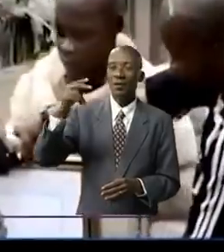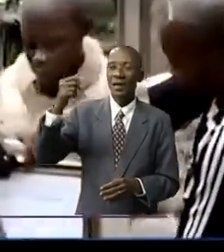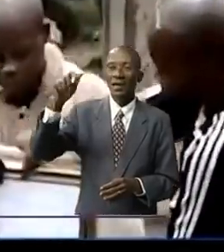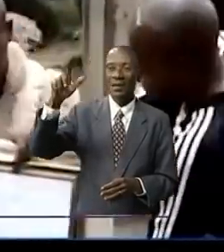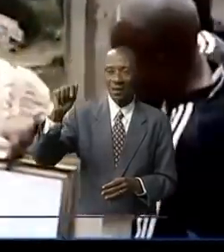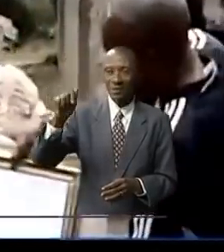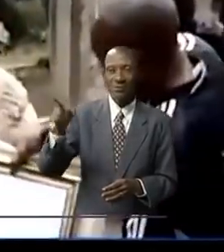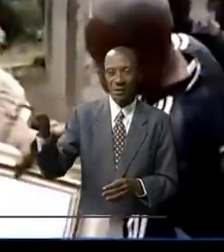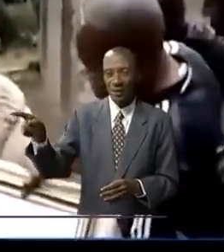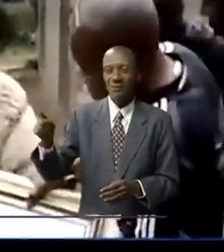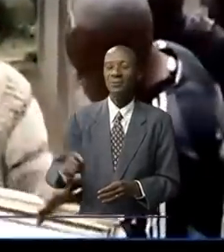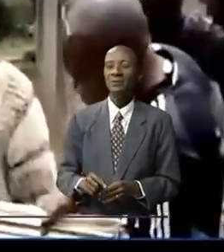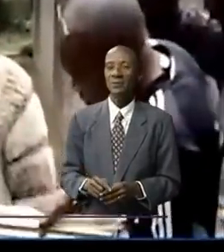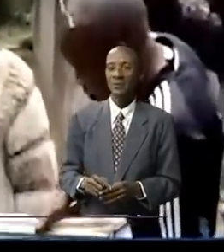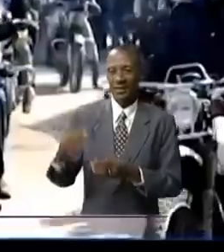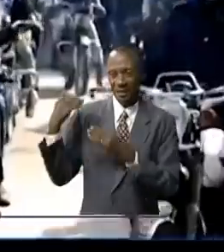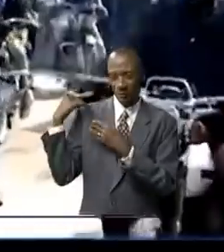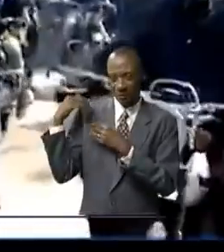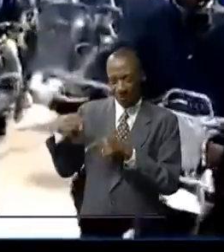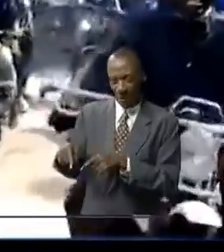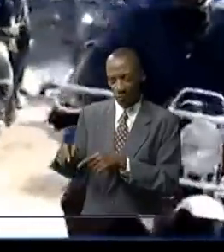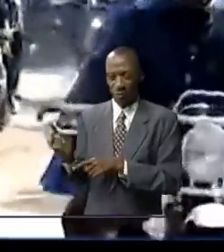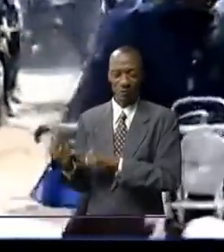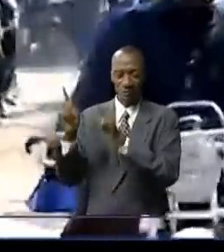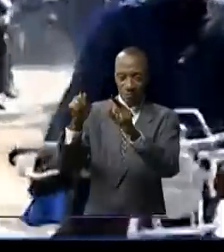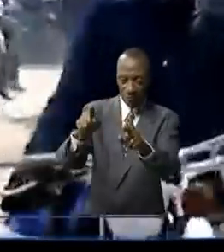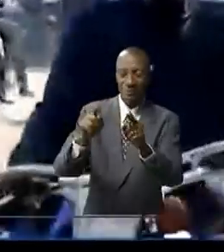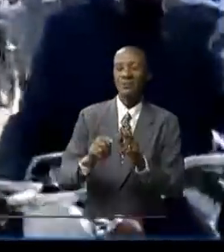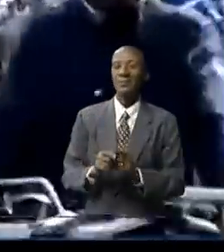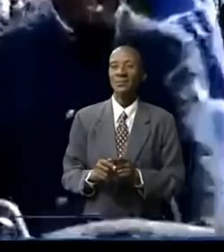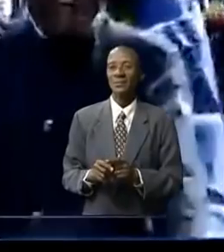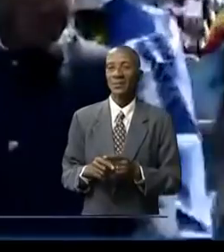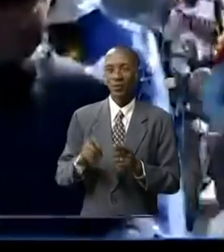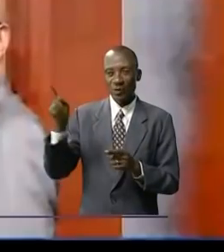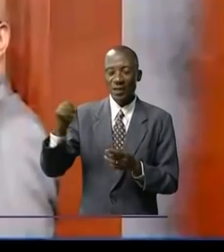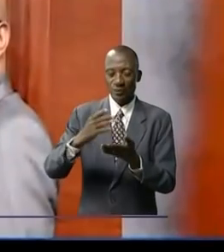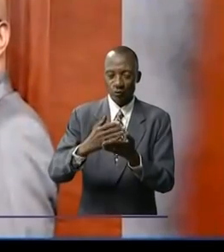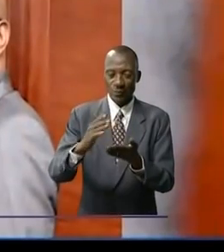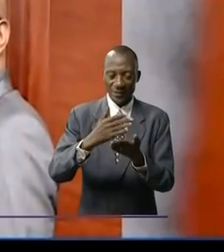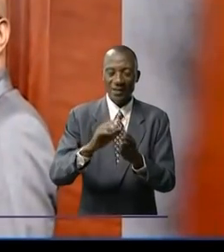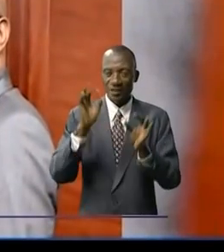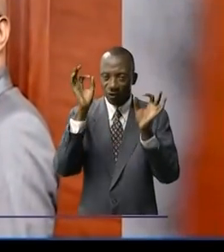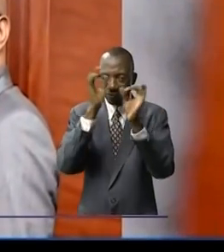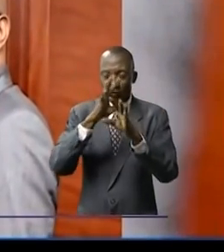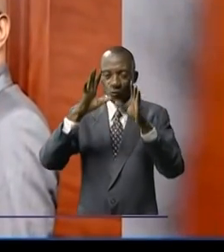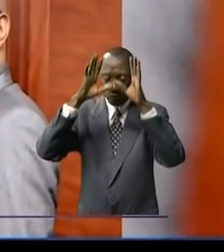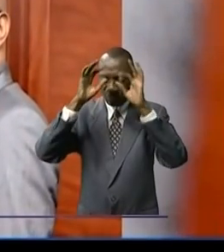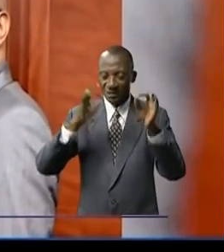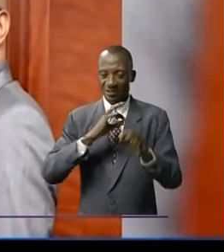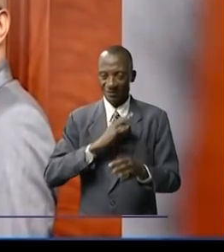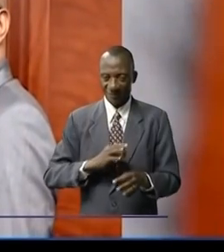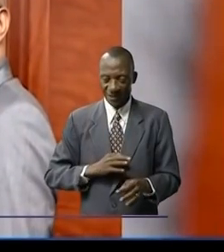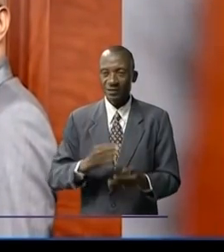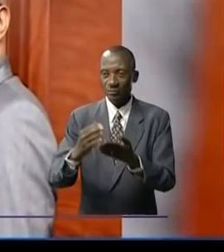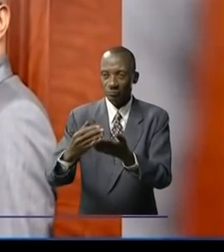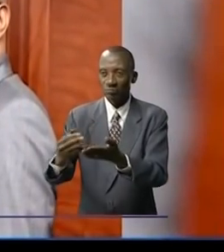Tshilombo aux représentants des institutions publiques de la province. Désormais, grâce à Élisée Bokoumouana, la